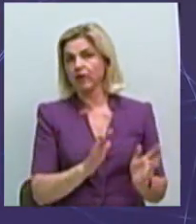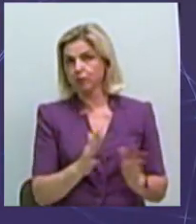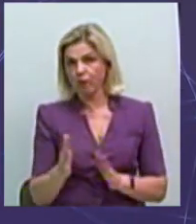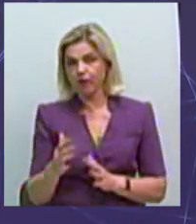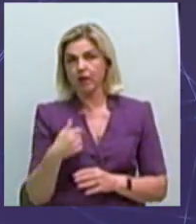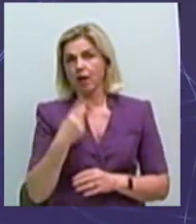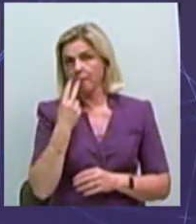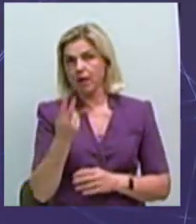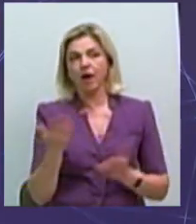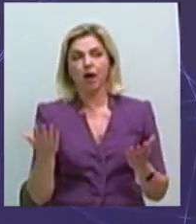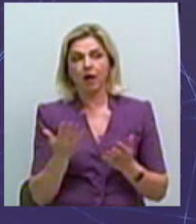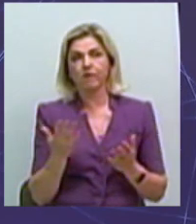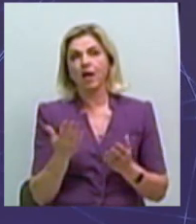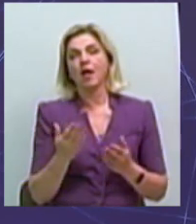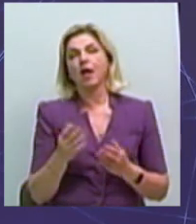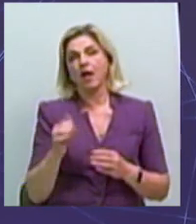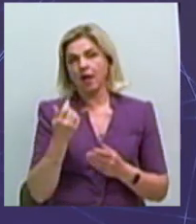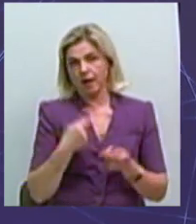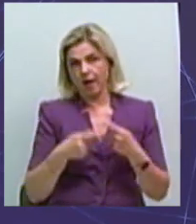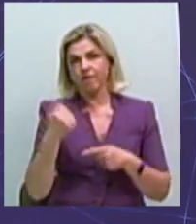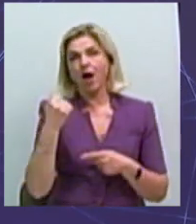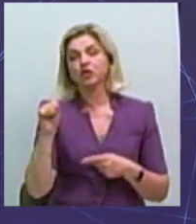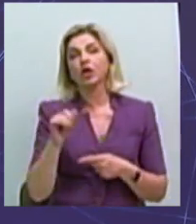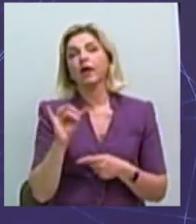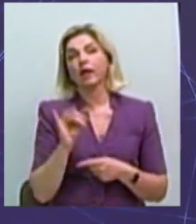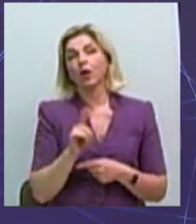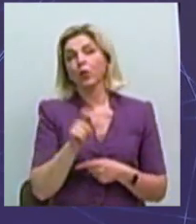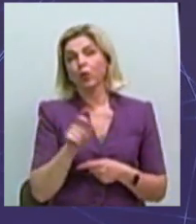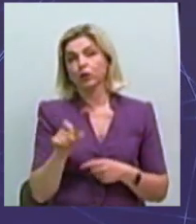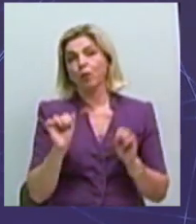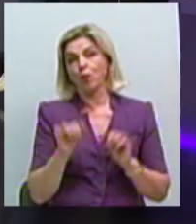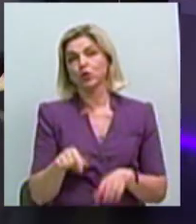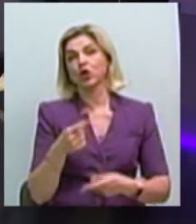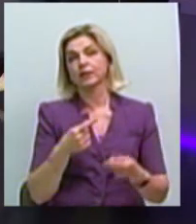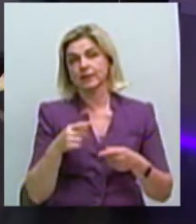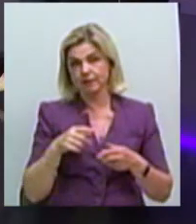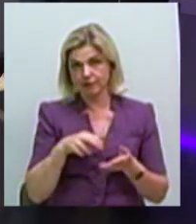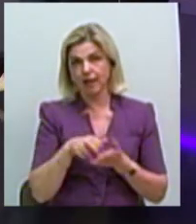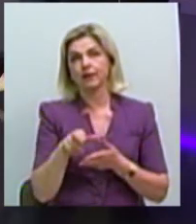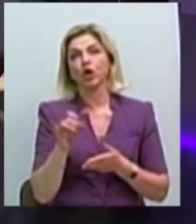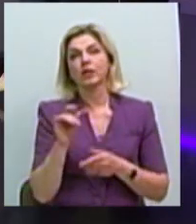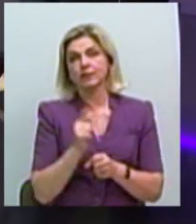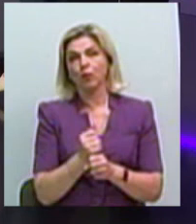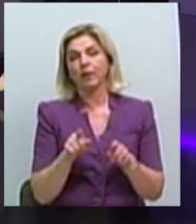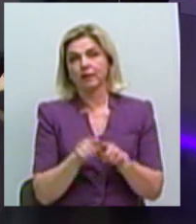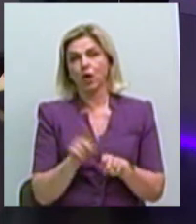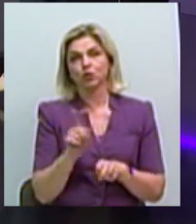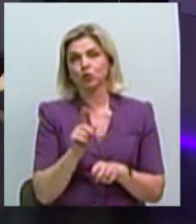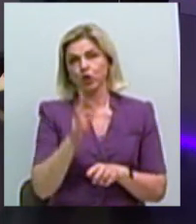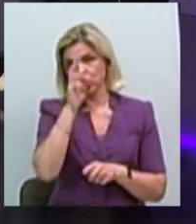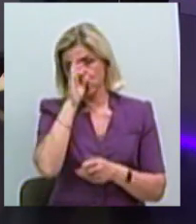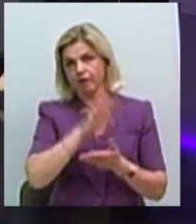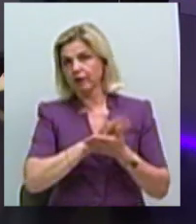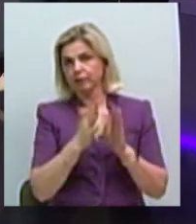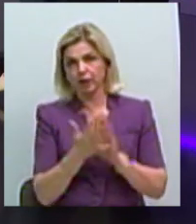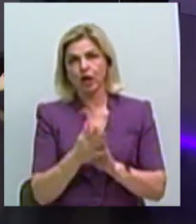що відбувається реванш, і що люди, які зараз можуть зайти, вони зроблять таким чином, щоб розвернути нашу державу в іншому напрямку. Дякую. Я цього